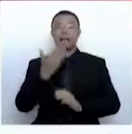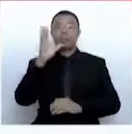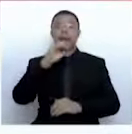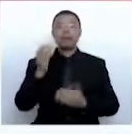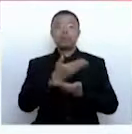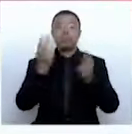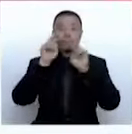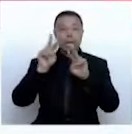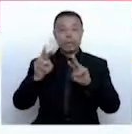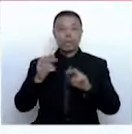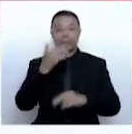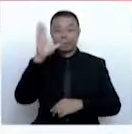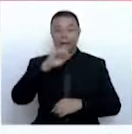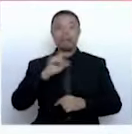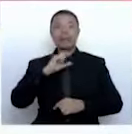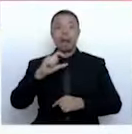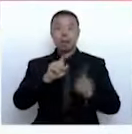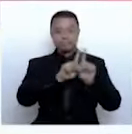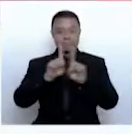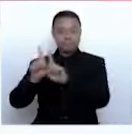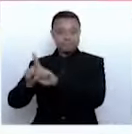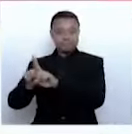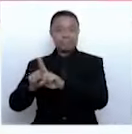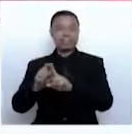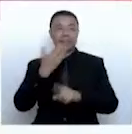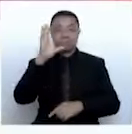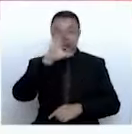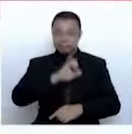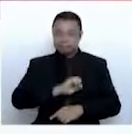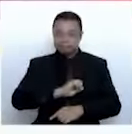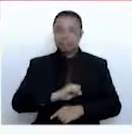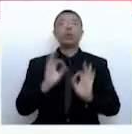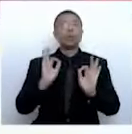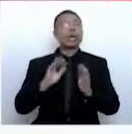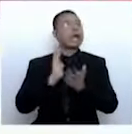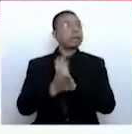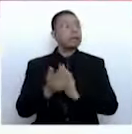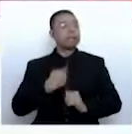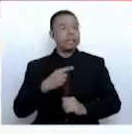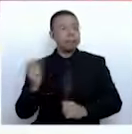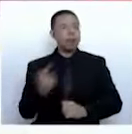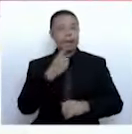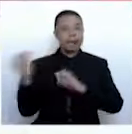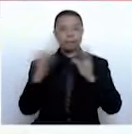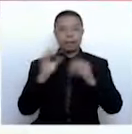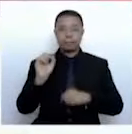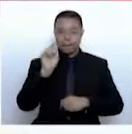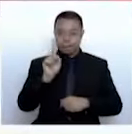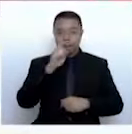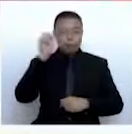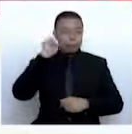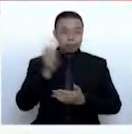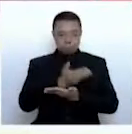pemirsa di rumah dan selamat malam para paslon. Selamat malam. Baik, langsung saja kita mulai debat perdana. Bapak